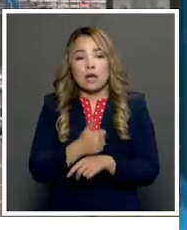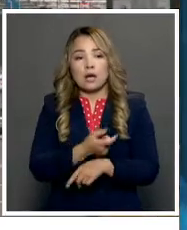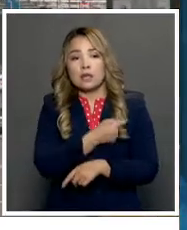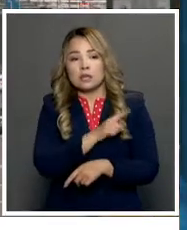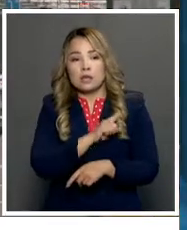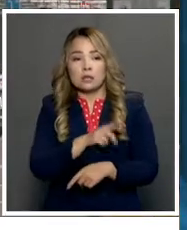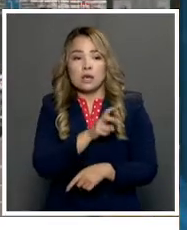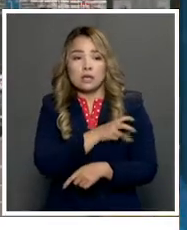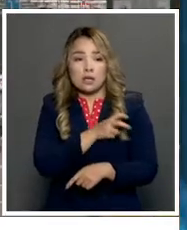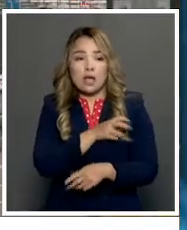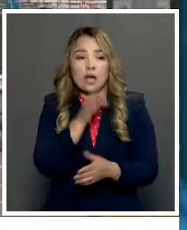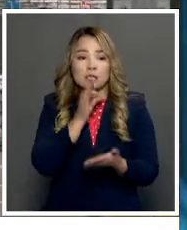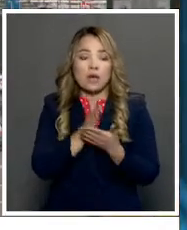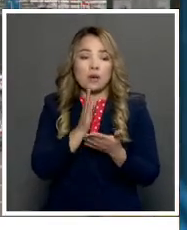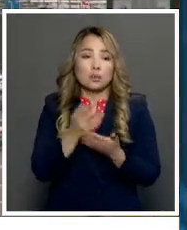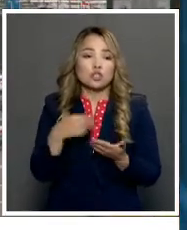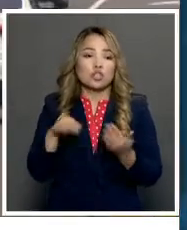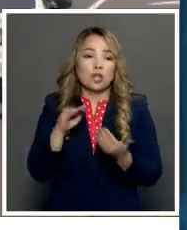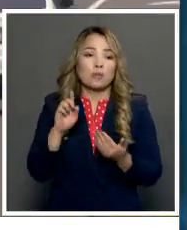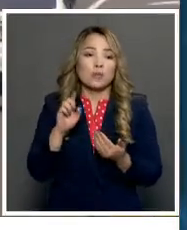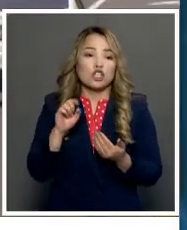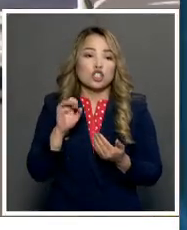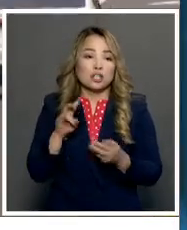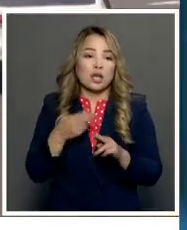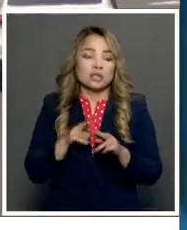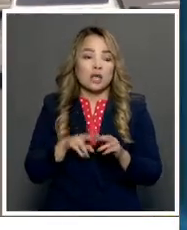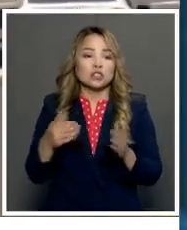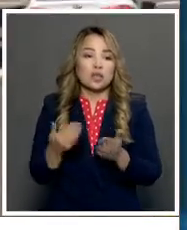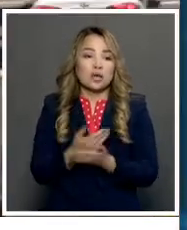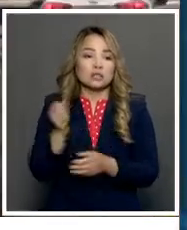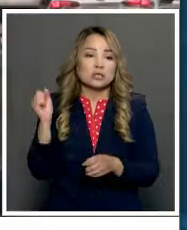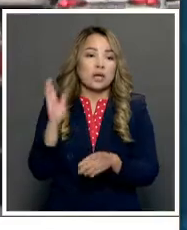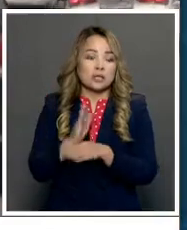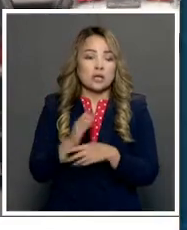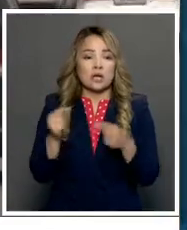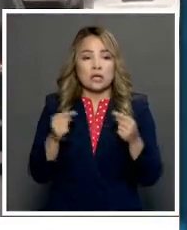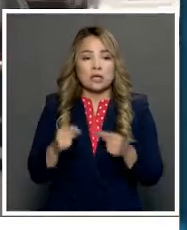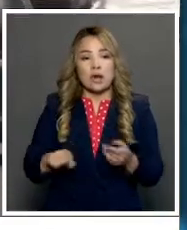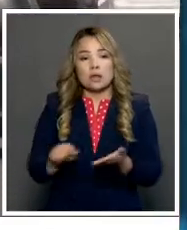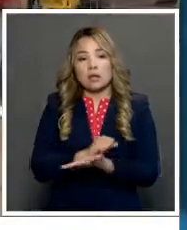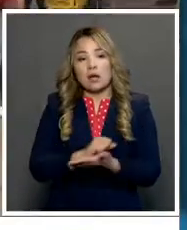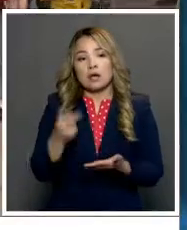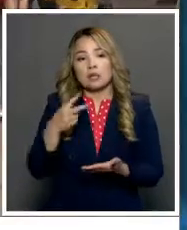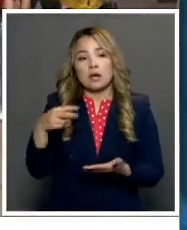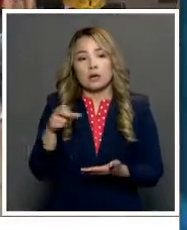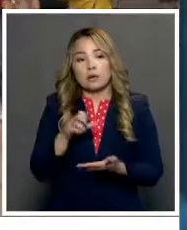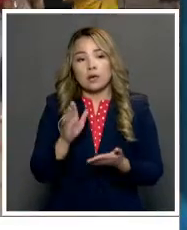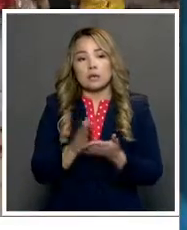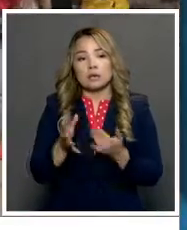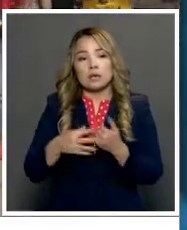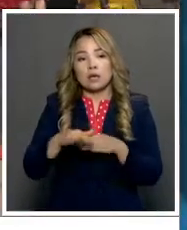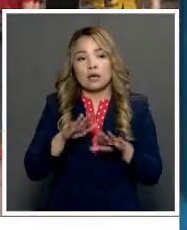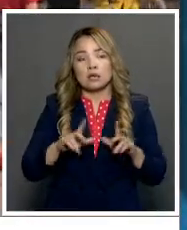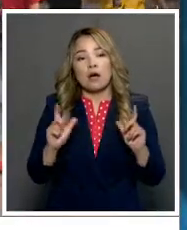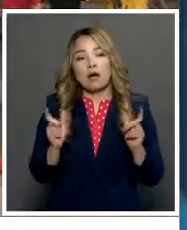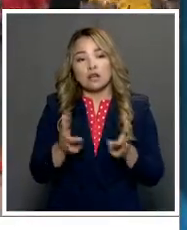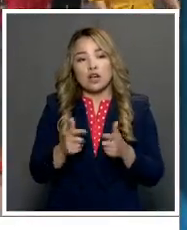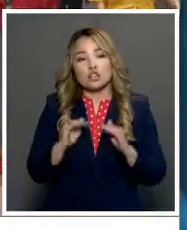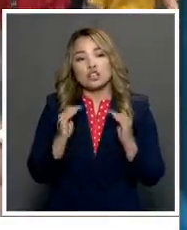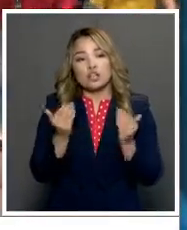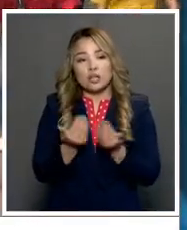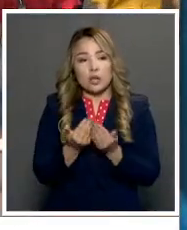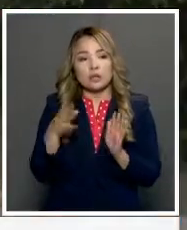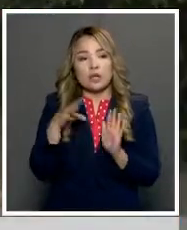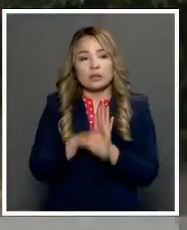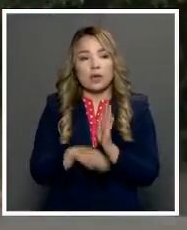дәрігері Жандарбек Бекшиннің жаңа қаулысы күшіне енді. Құжатқа сәйкес 2 апта бойы мегаполисте карантиндік